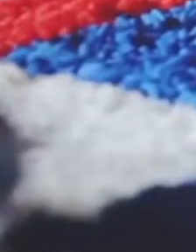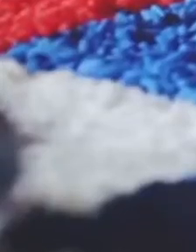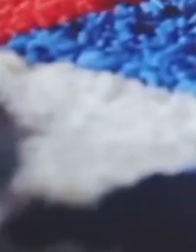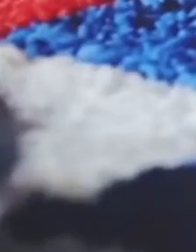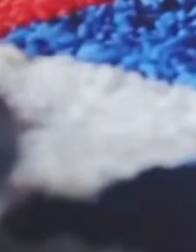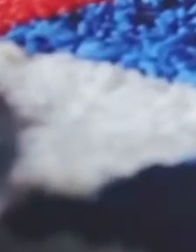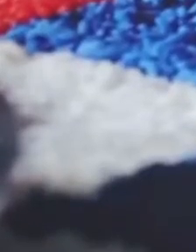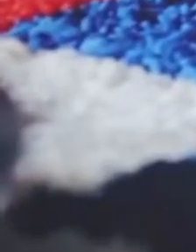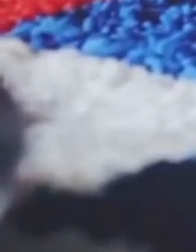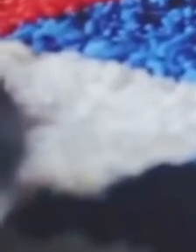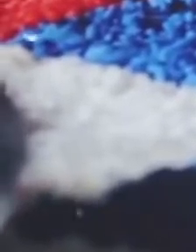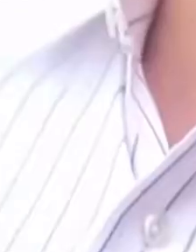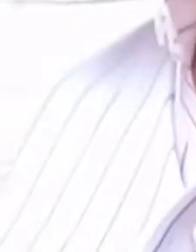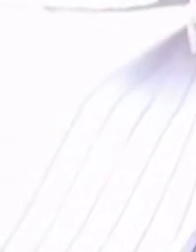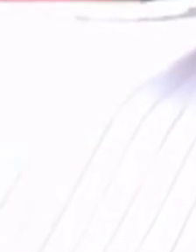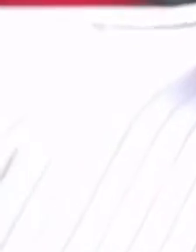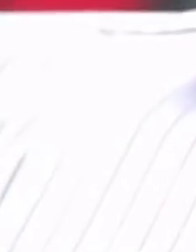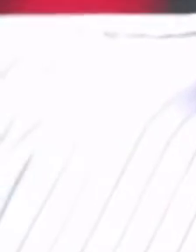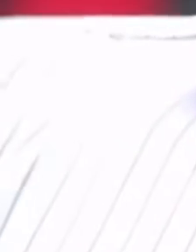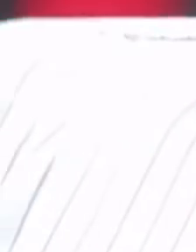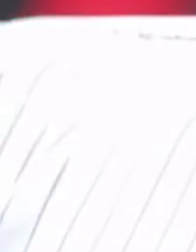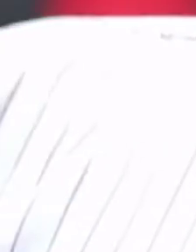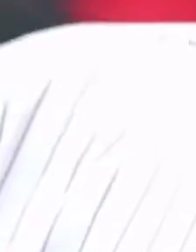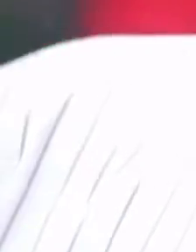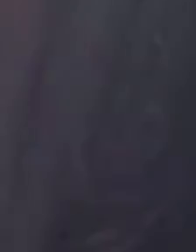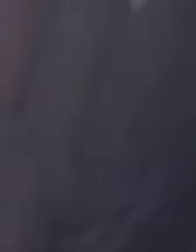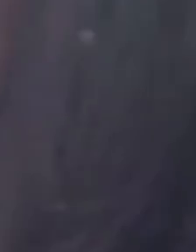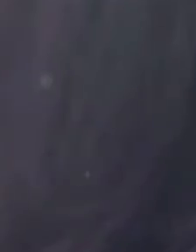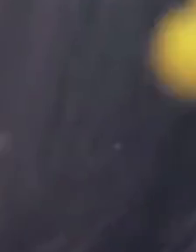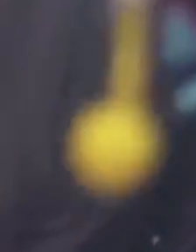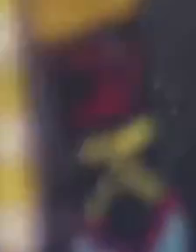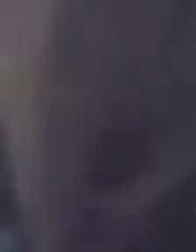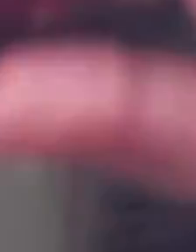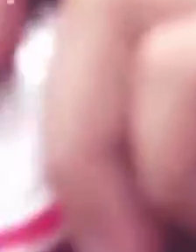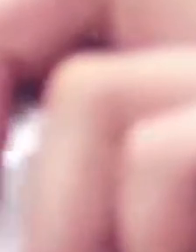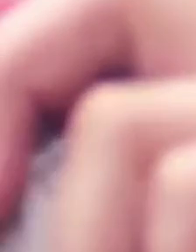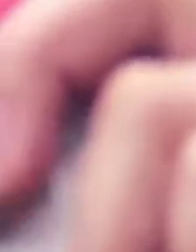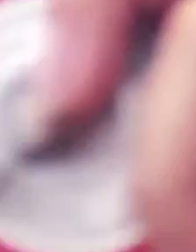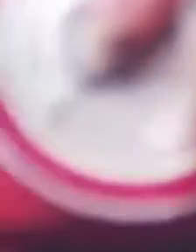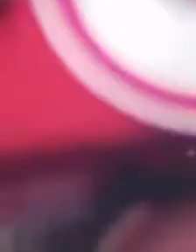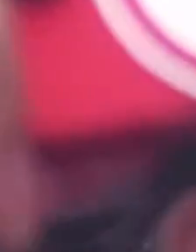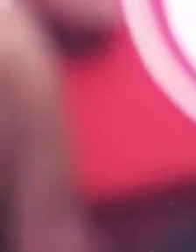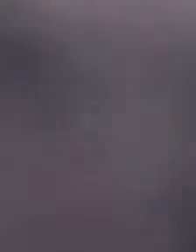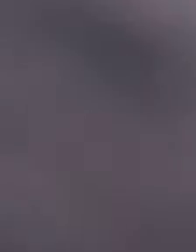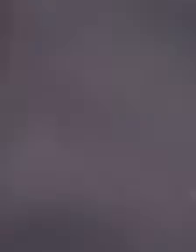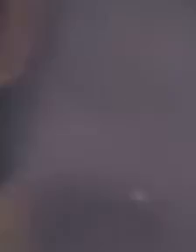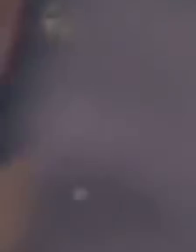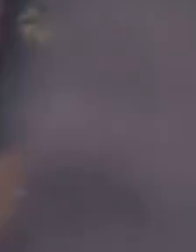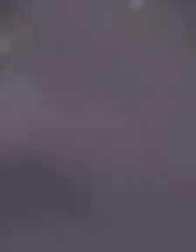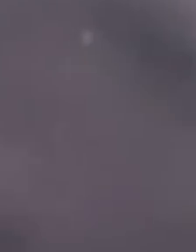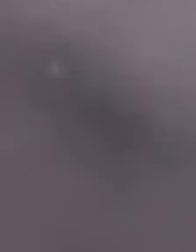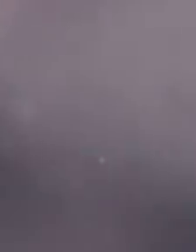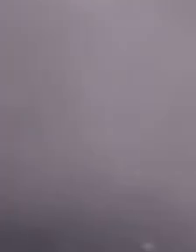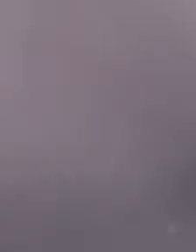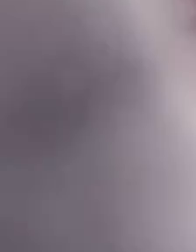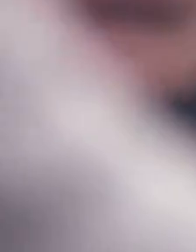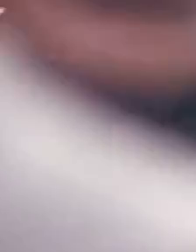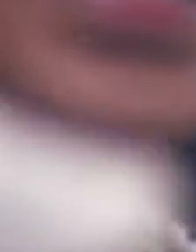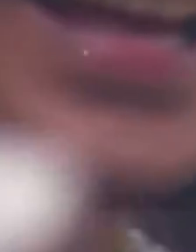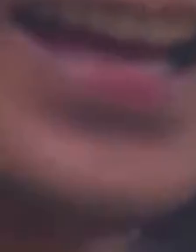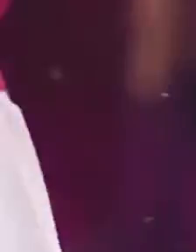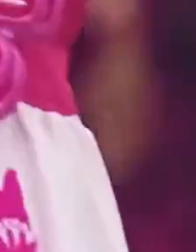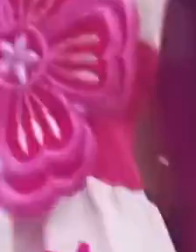keutamaan pembangunan negara dalam er mg-12 akan terus dijajar kepada matlamat pembangunan mampan xdidj dibawa